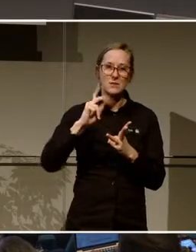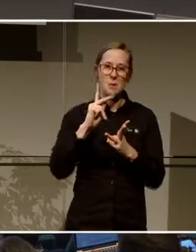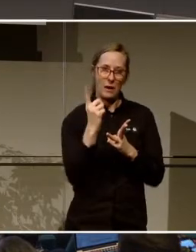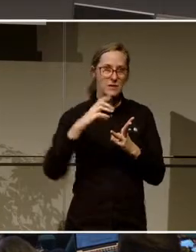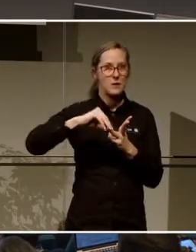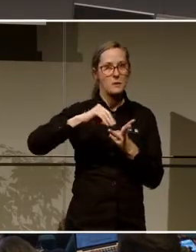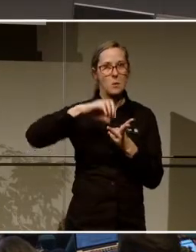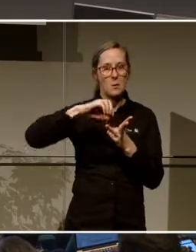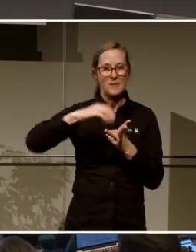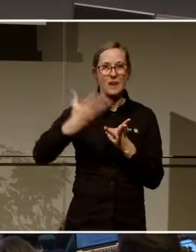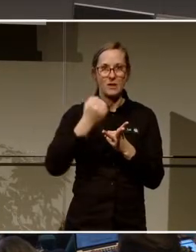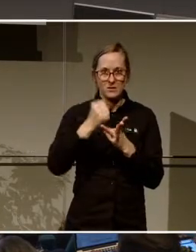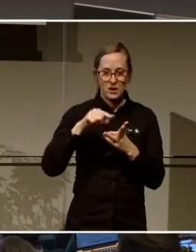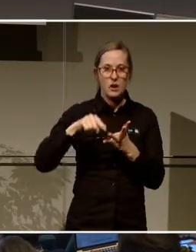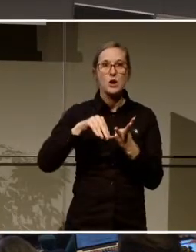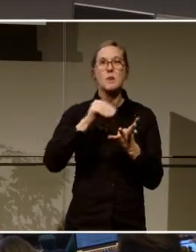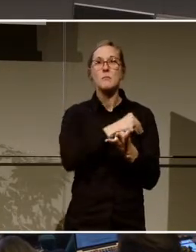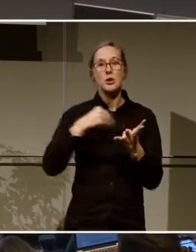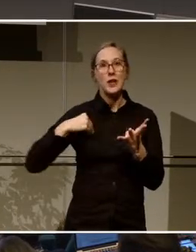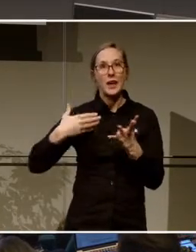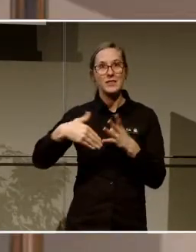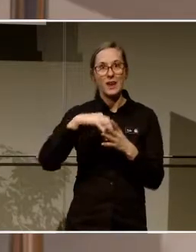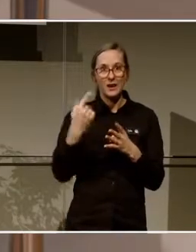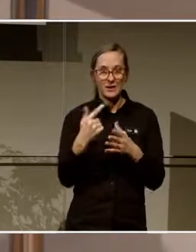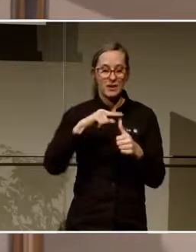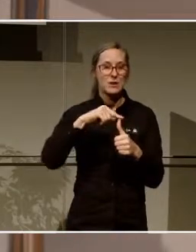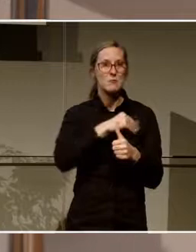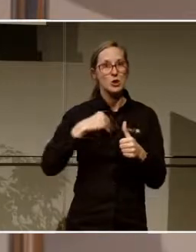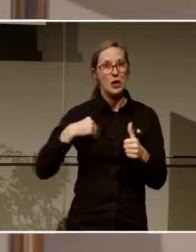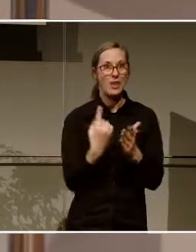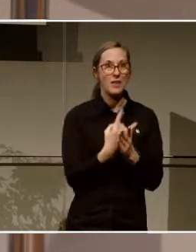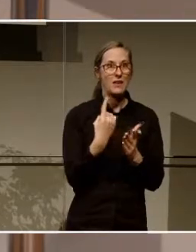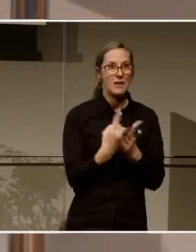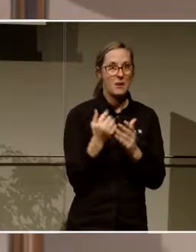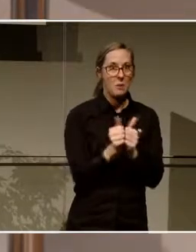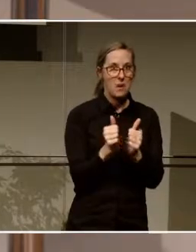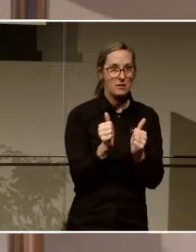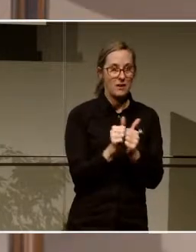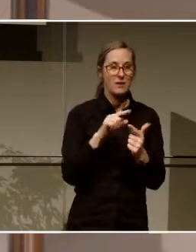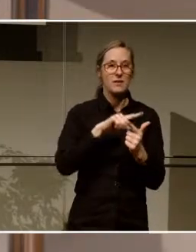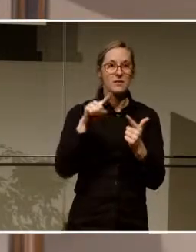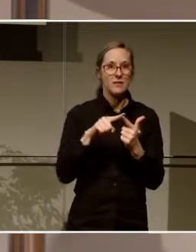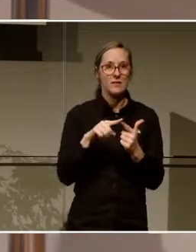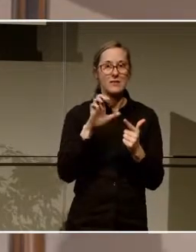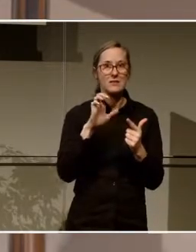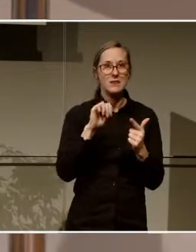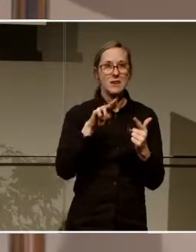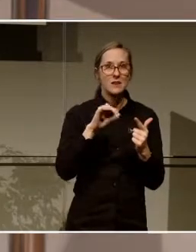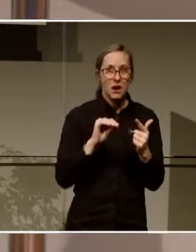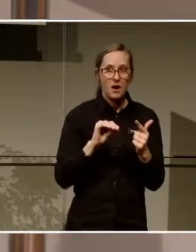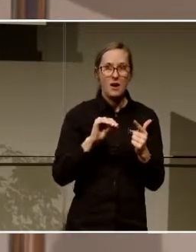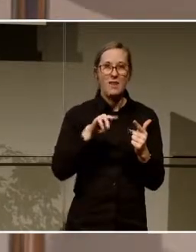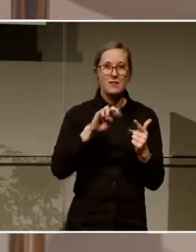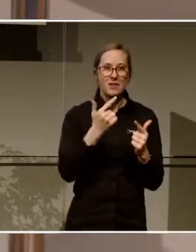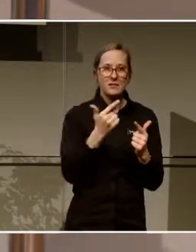SKL. Myndigheten för delaktighet. Myndigheten för tillgängliga medier. SeniorNet Sweden, som